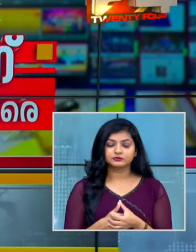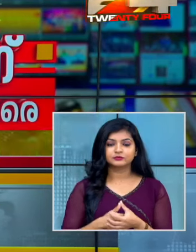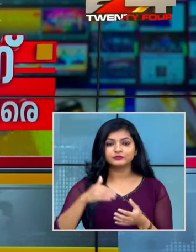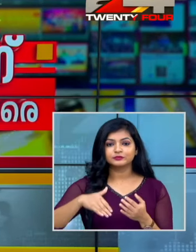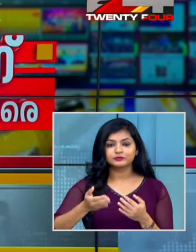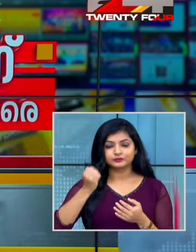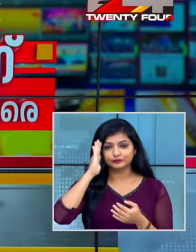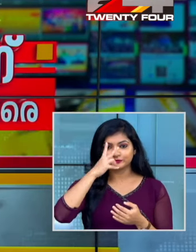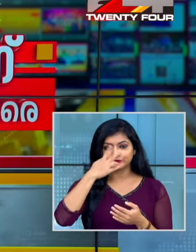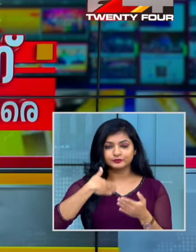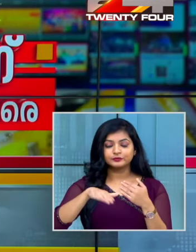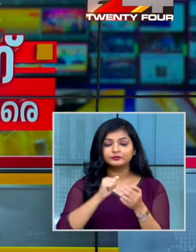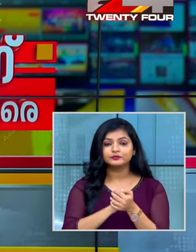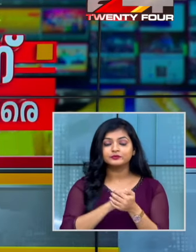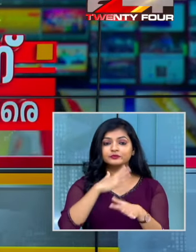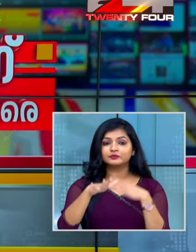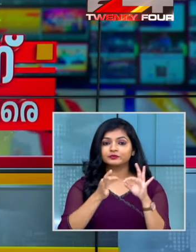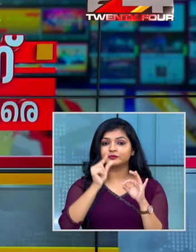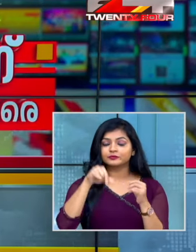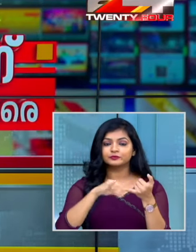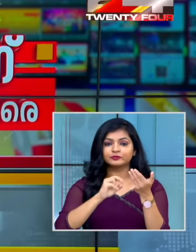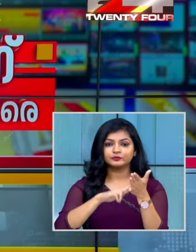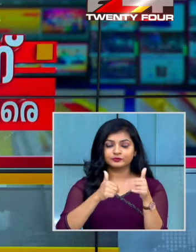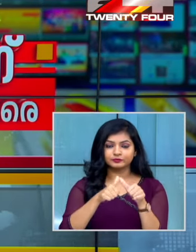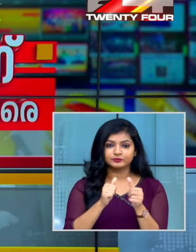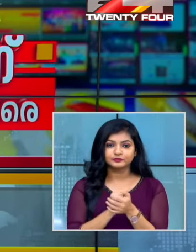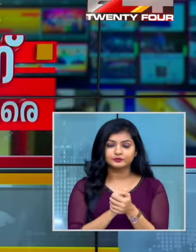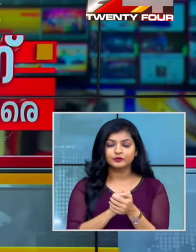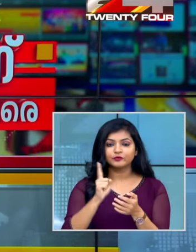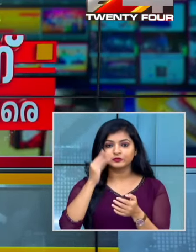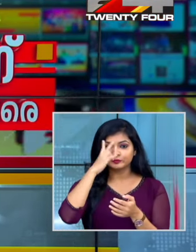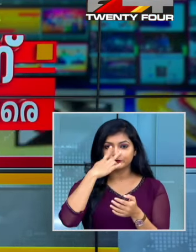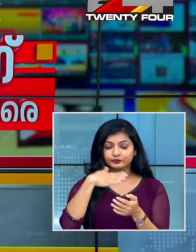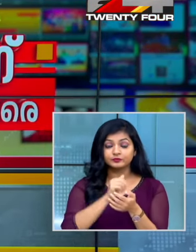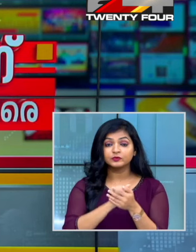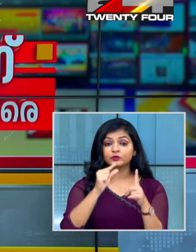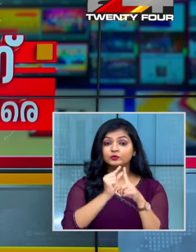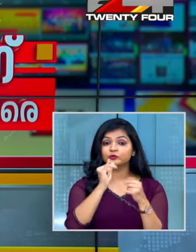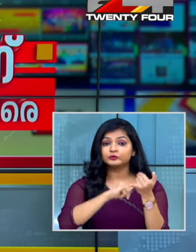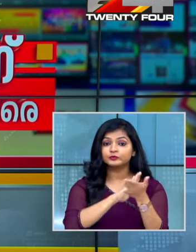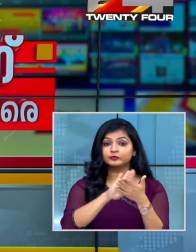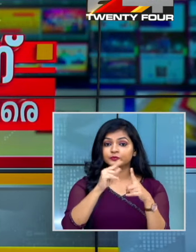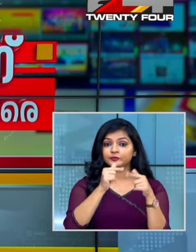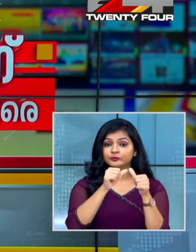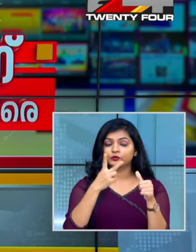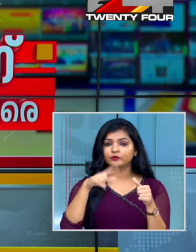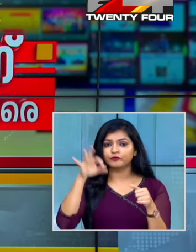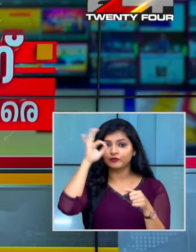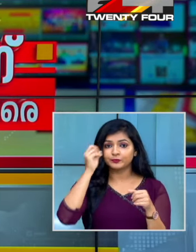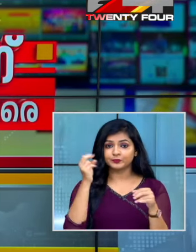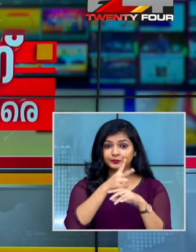ഇന്ന് ഇതുവരെയിലേക്ക് വിശദമായി കടക്കുന്നു. എനിക്കൊപ്പം കേൾവിപ്രിയരെ സഹായിക്കാൻ സോനാജെറി കൂടി ചേരുന്നുണ്ട്. ആദ്യ വാർത്തയിലേക്ക്, പുഷ്പ ടു സിനിമയുടെ റിലീസുമായി